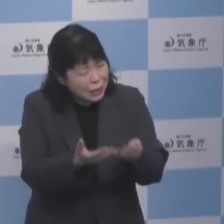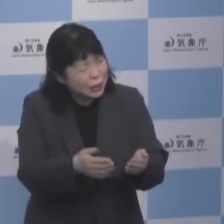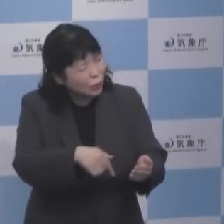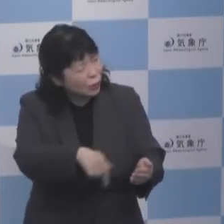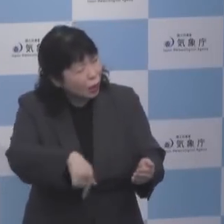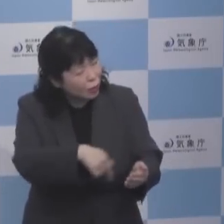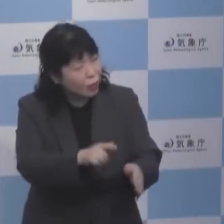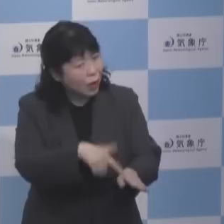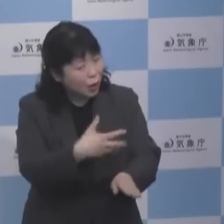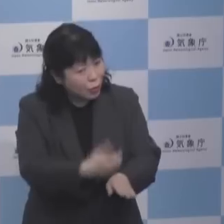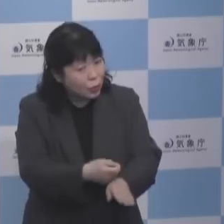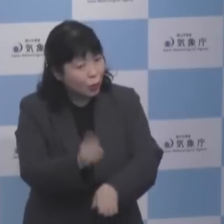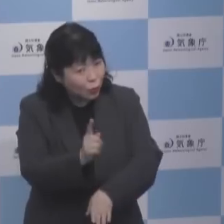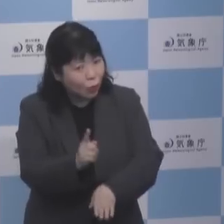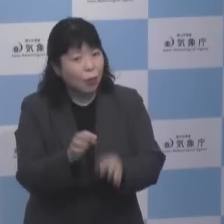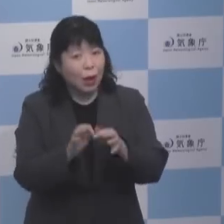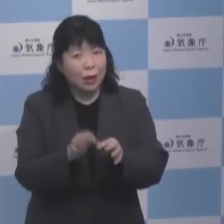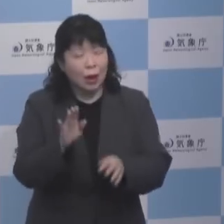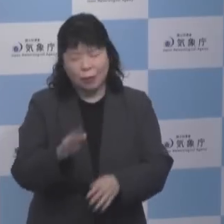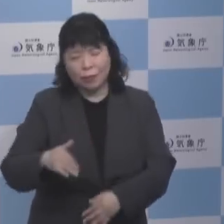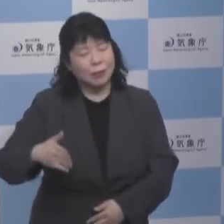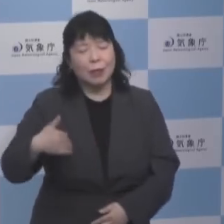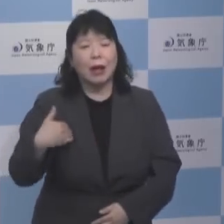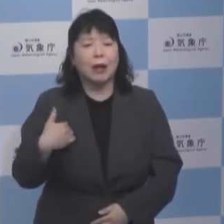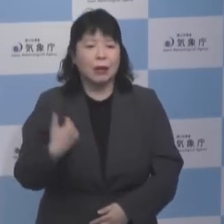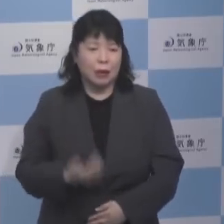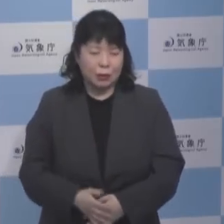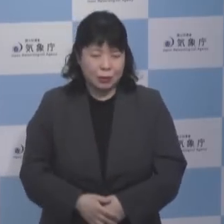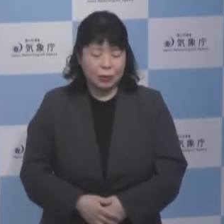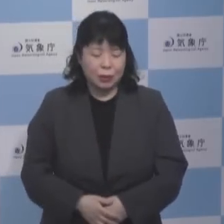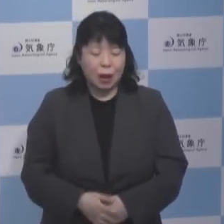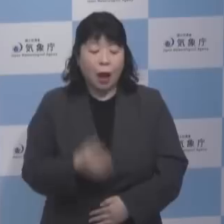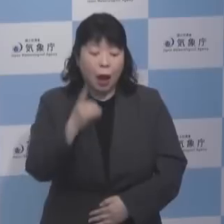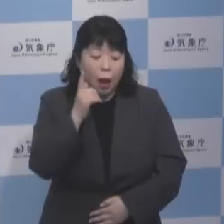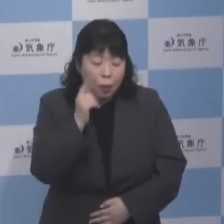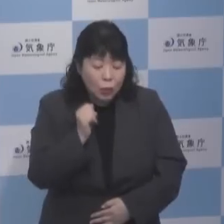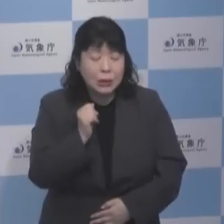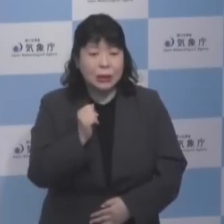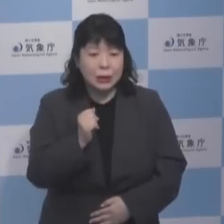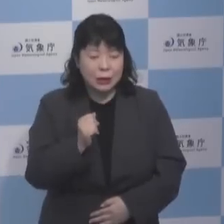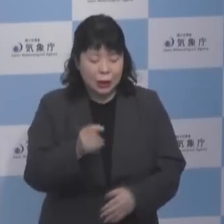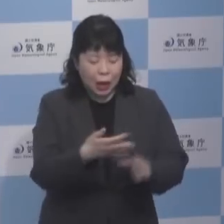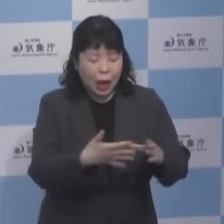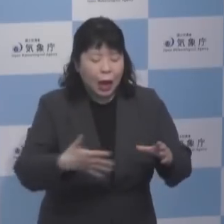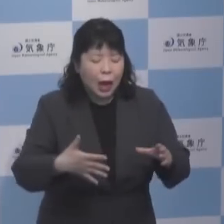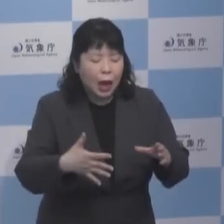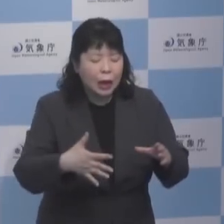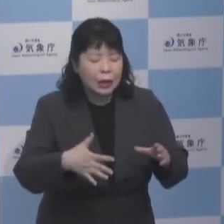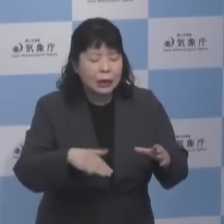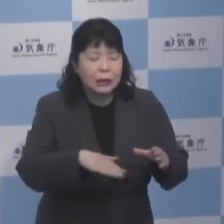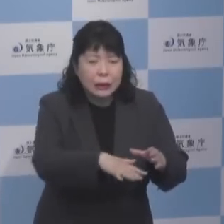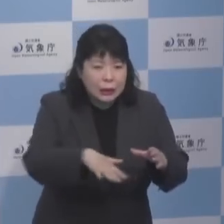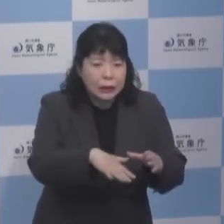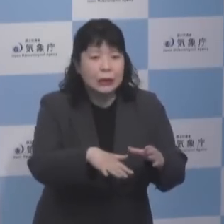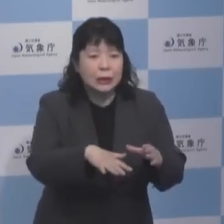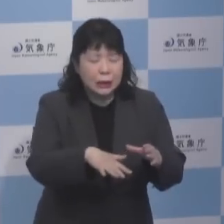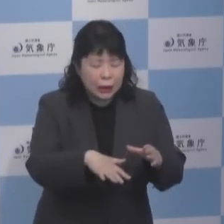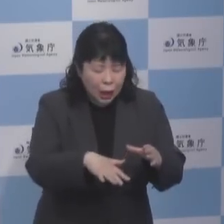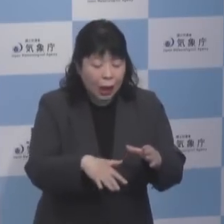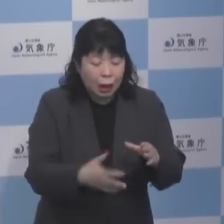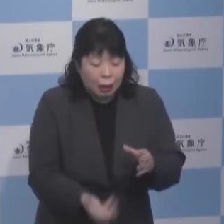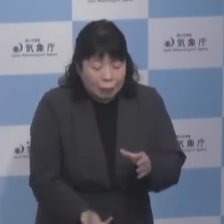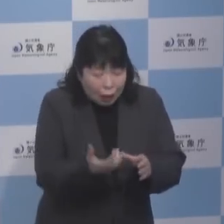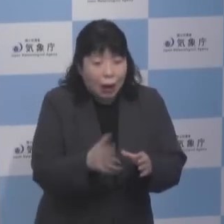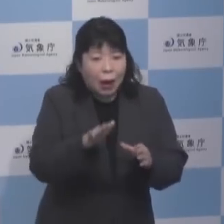ね。あの海域で大きな地震が発生すれば津波の恐れはありますし、あの震央